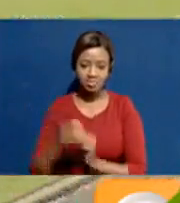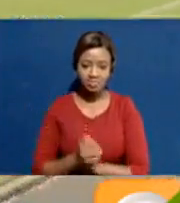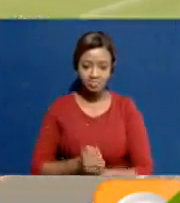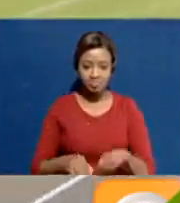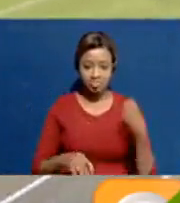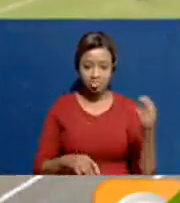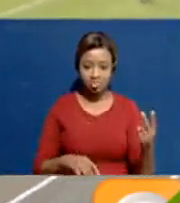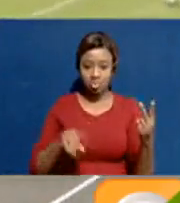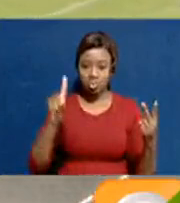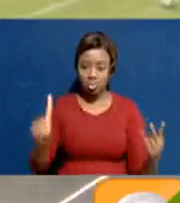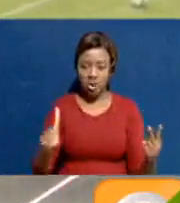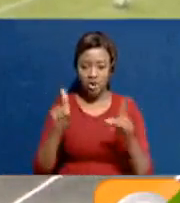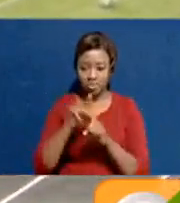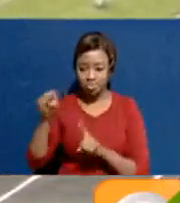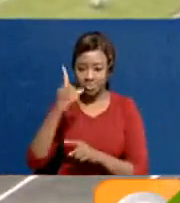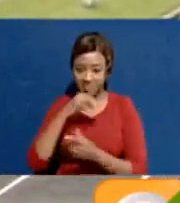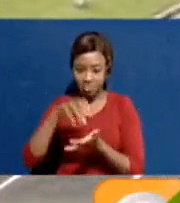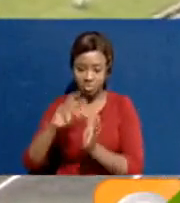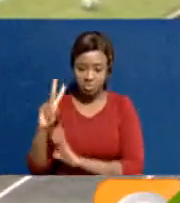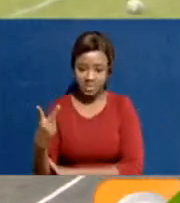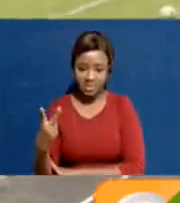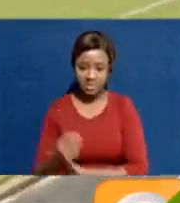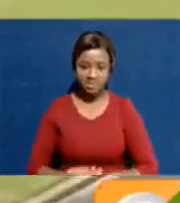kuu, Gaspo ikimaliza katika nafasi ya pili.